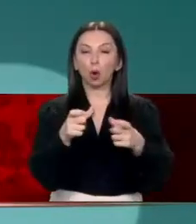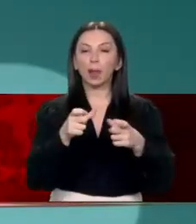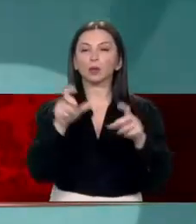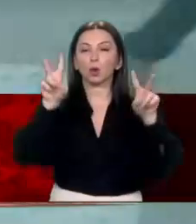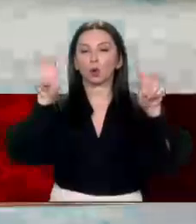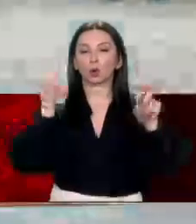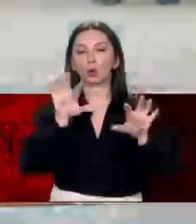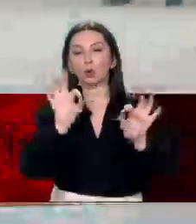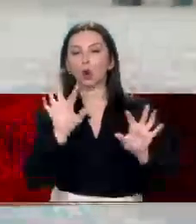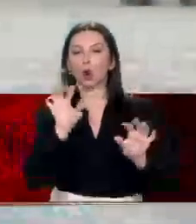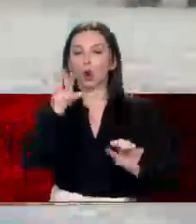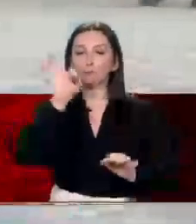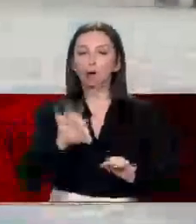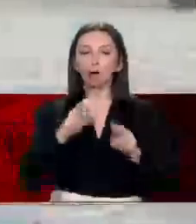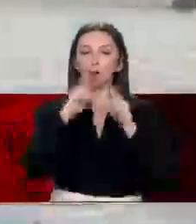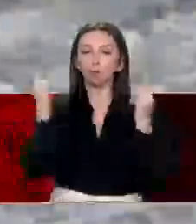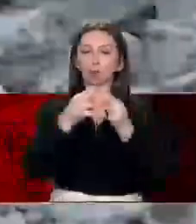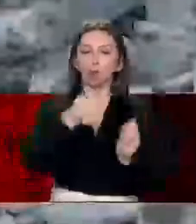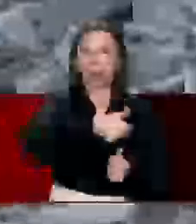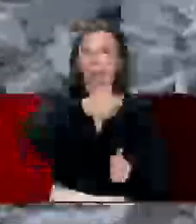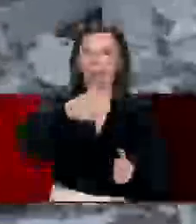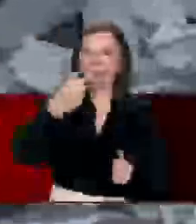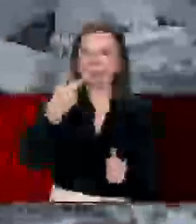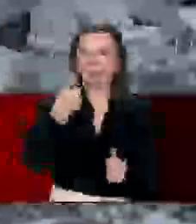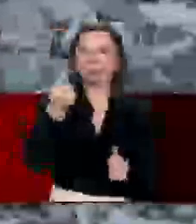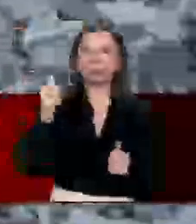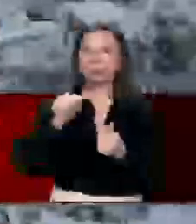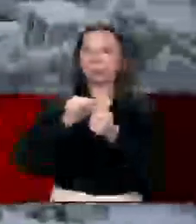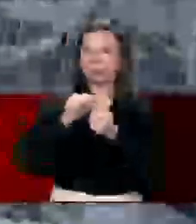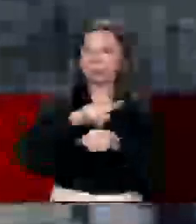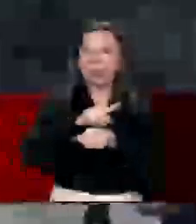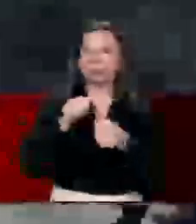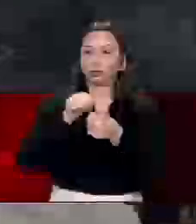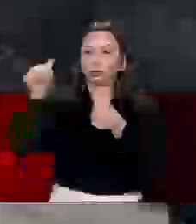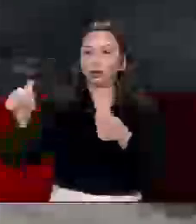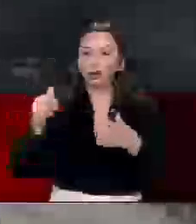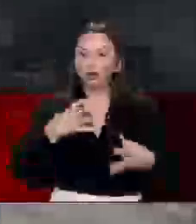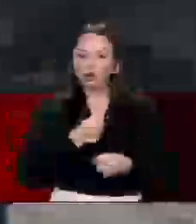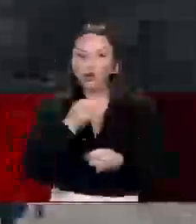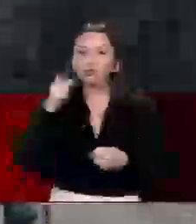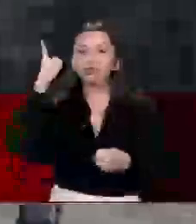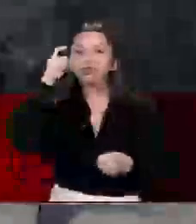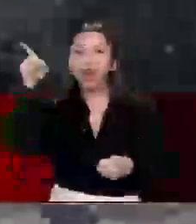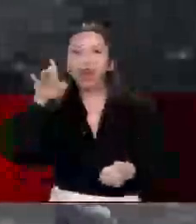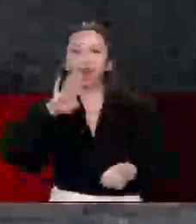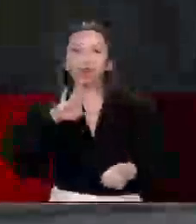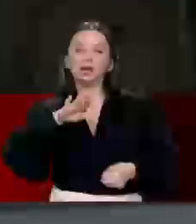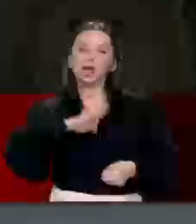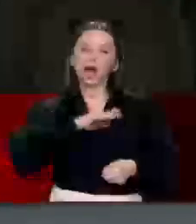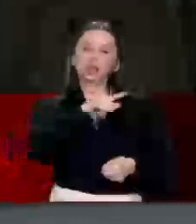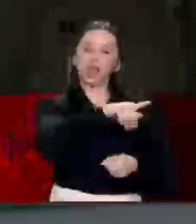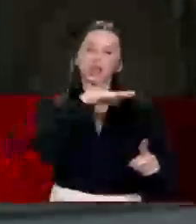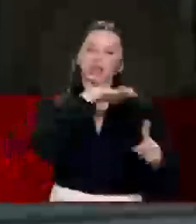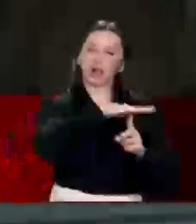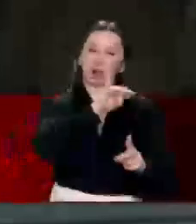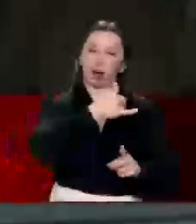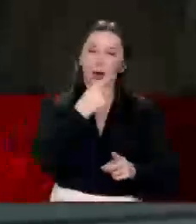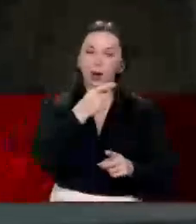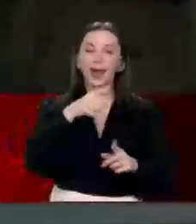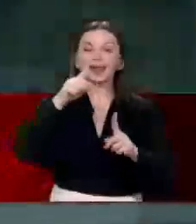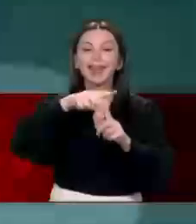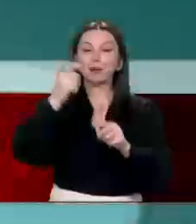başladı dünya liderlerine Sadece 2 bu5 saat uzaklıktaki yaşanan dramı İsrail'in Gazze'deki katliamlarını anlat TAV yi